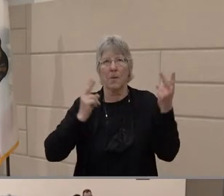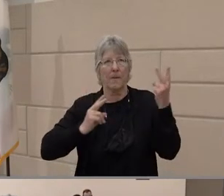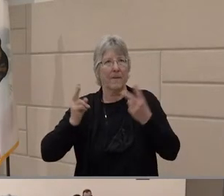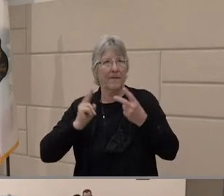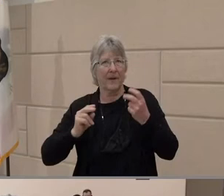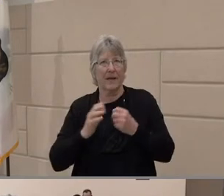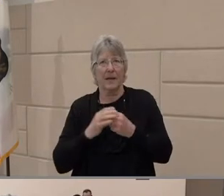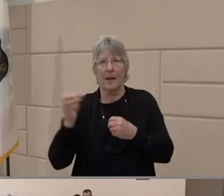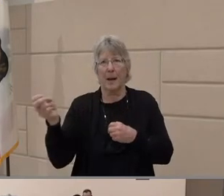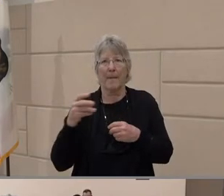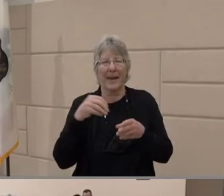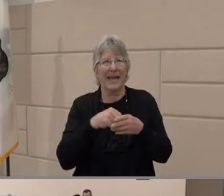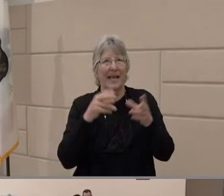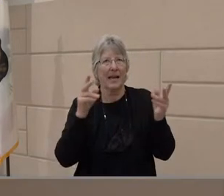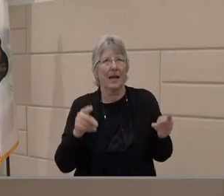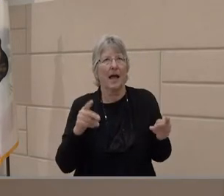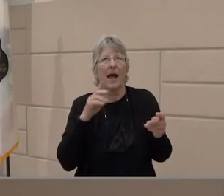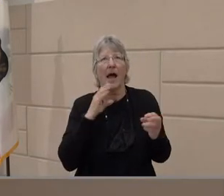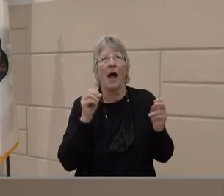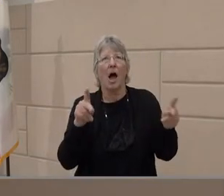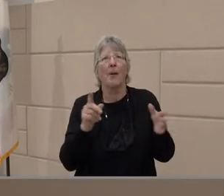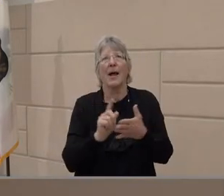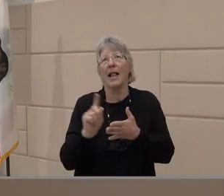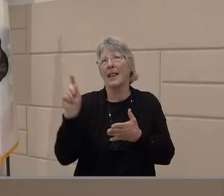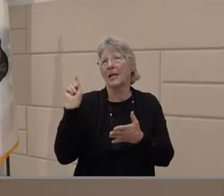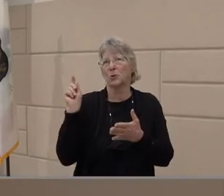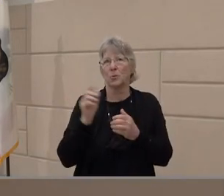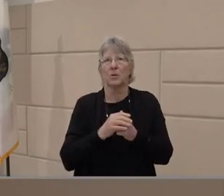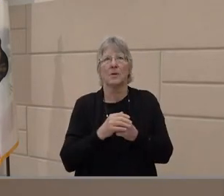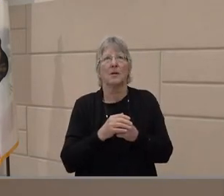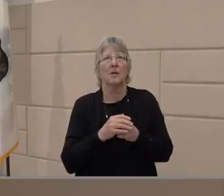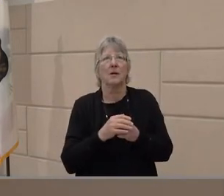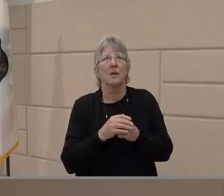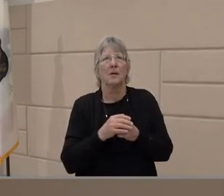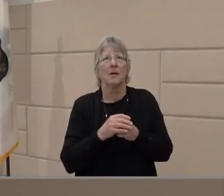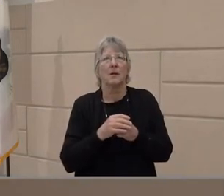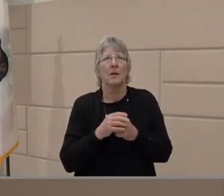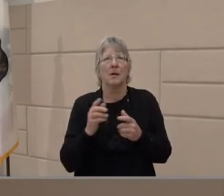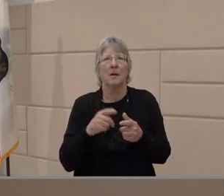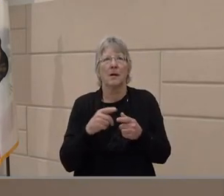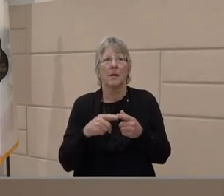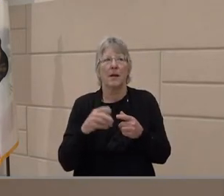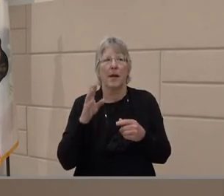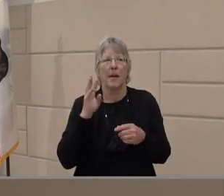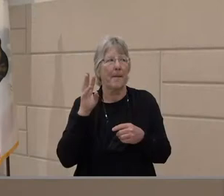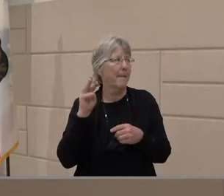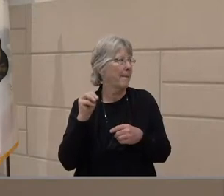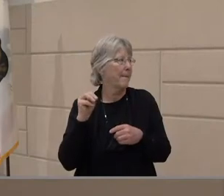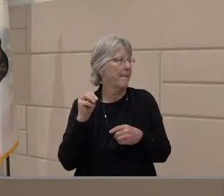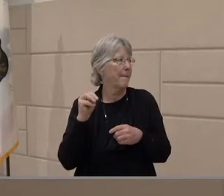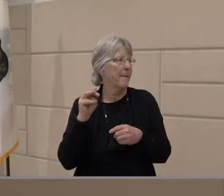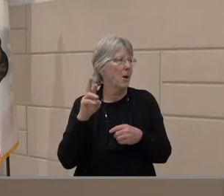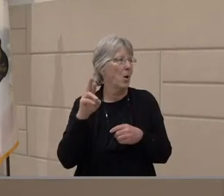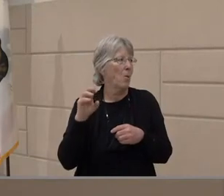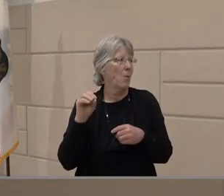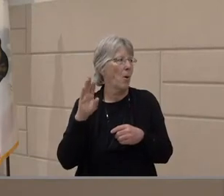គាត់បានទៅពិនិត្យសាលារៀននៅពេលសិស្សត្រឡប់ចូលរៀនវិញនៅសាលារៀនរូបអូរ៉ូបេសា